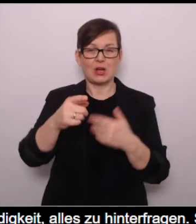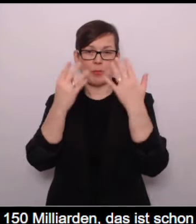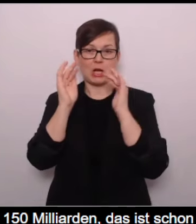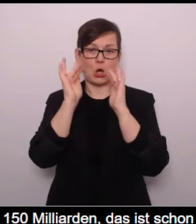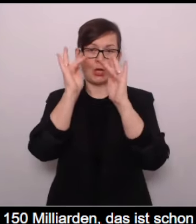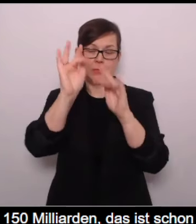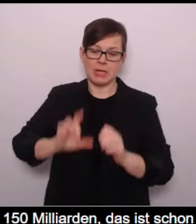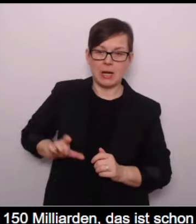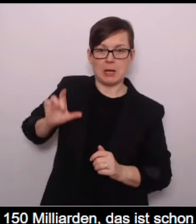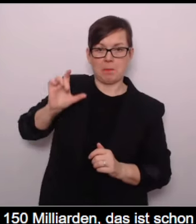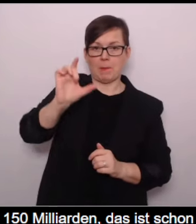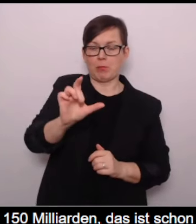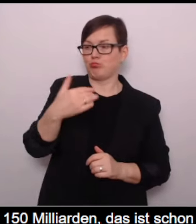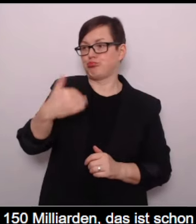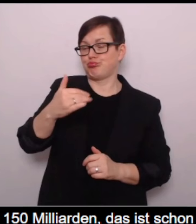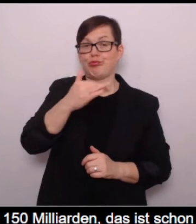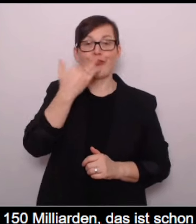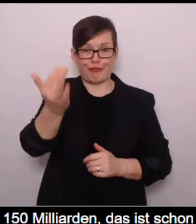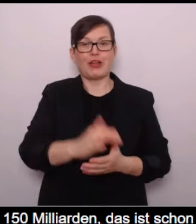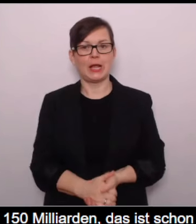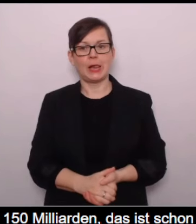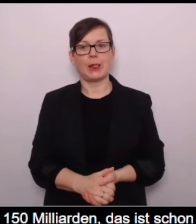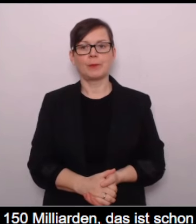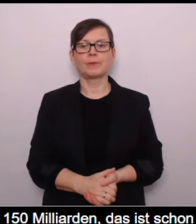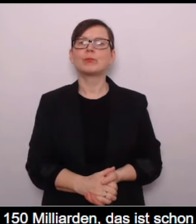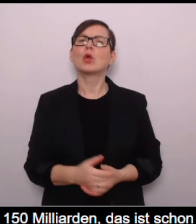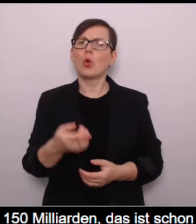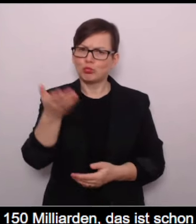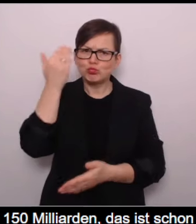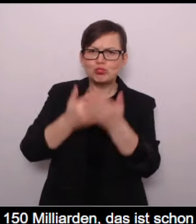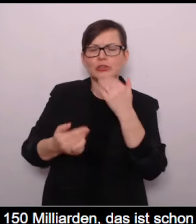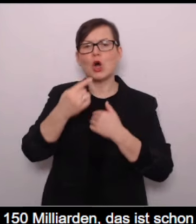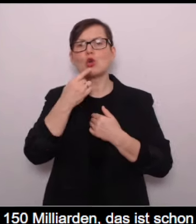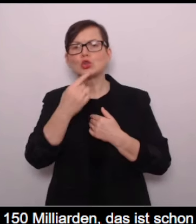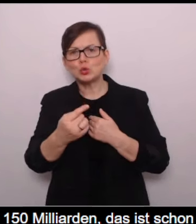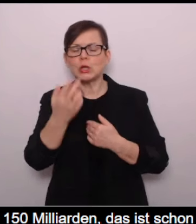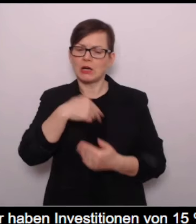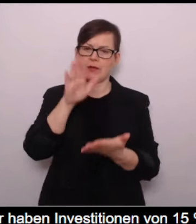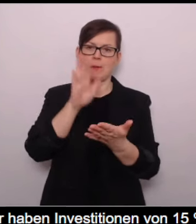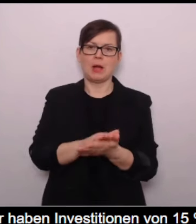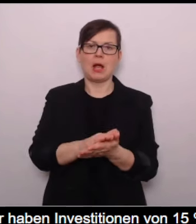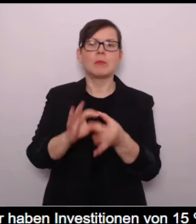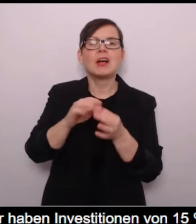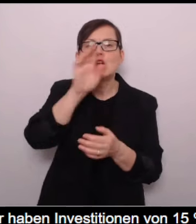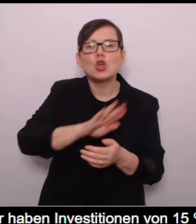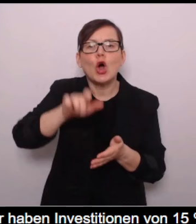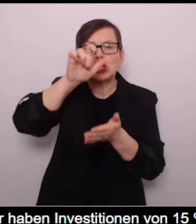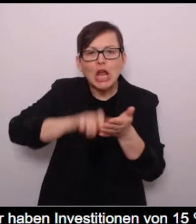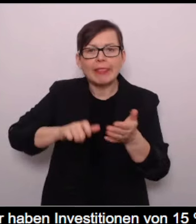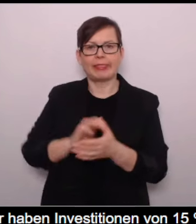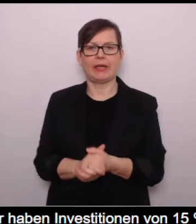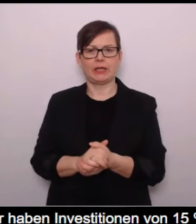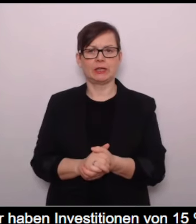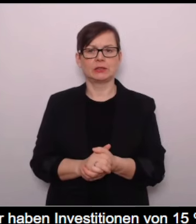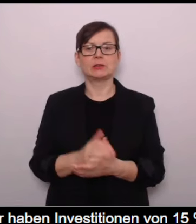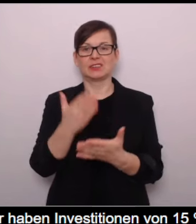Zukunftsinfrastruktur unterstützen, mit mittlerweile, ich sage es nochmal, 2,9 Milliarden. Ein Riesenbetrag. Wir halten uns in Zusagen,